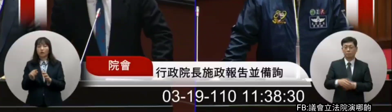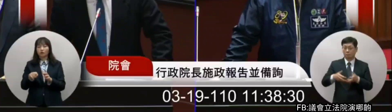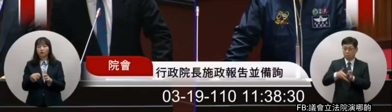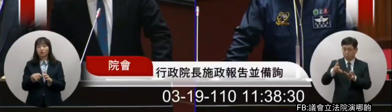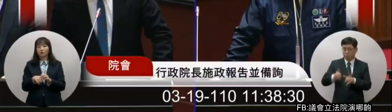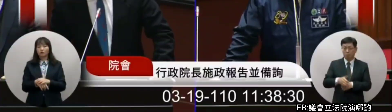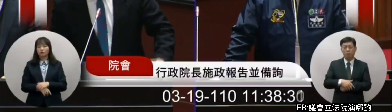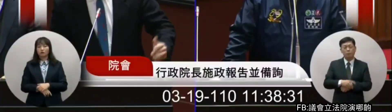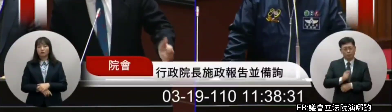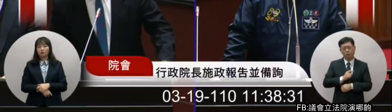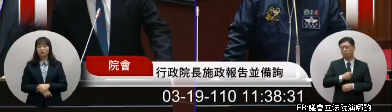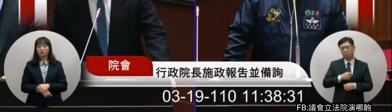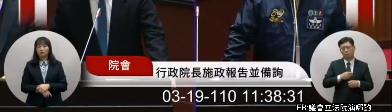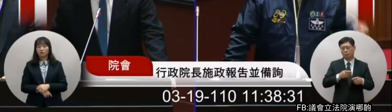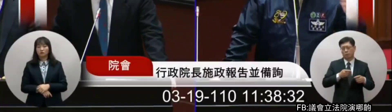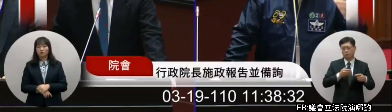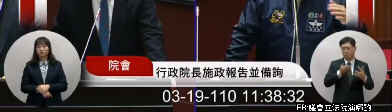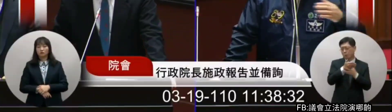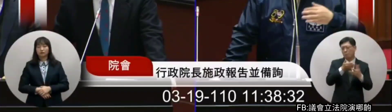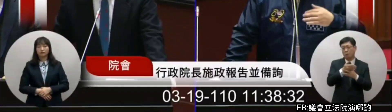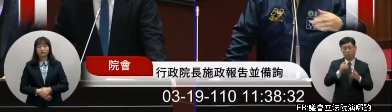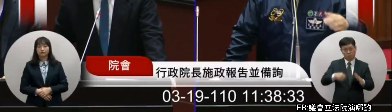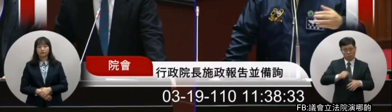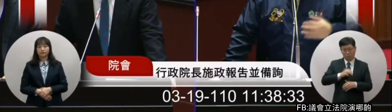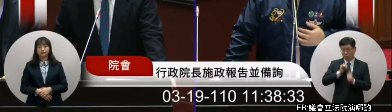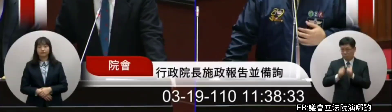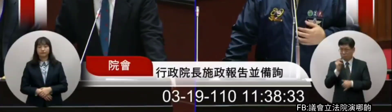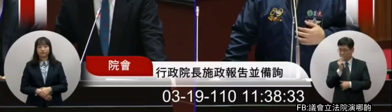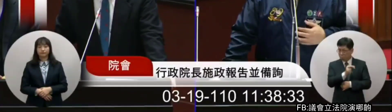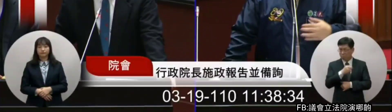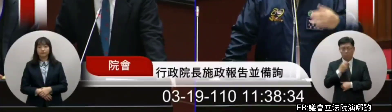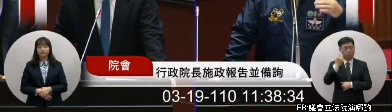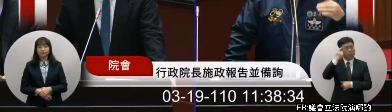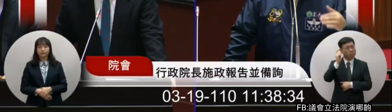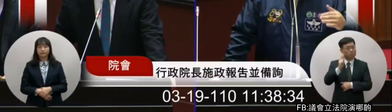是，我就直接打断你啊，因为整体让民众的感